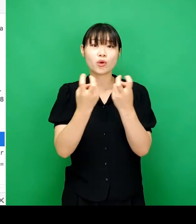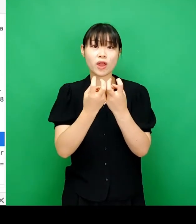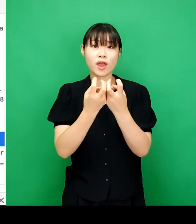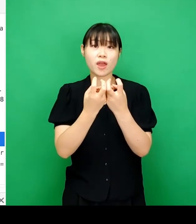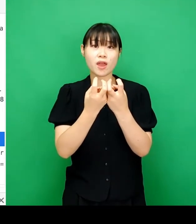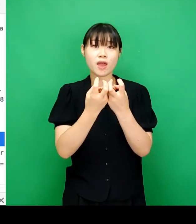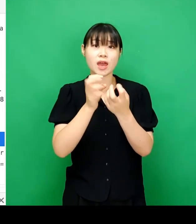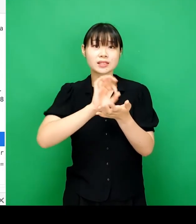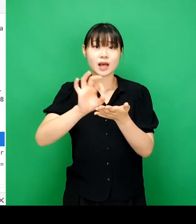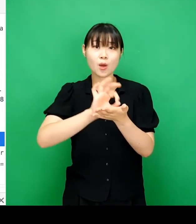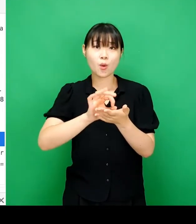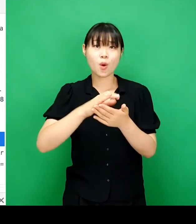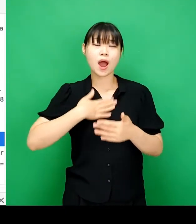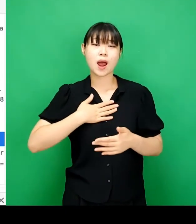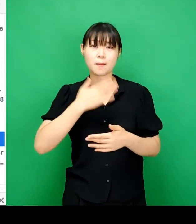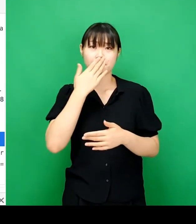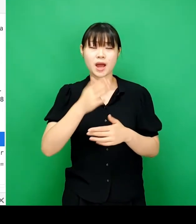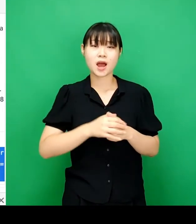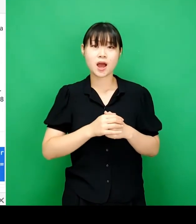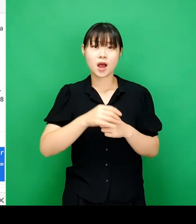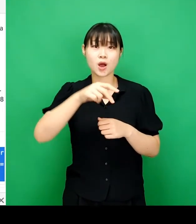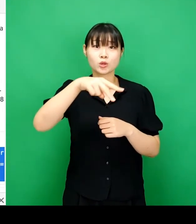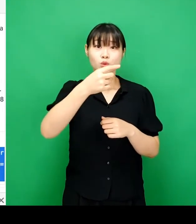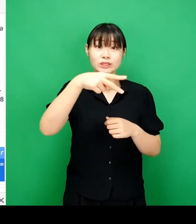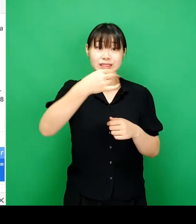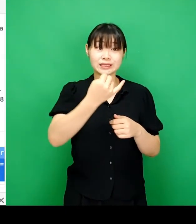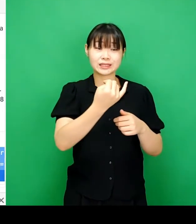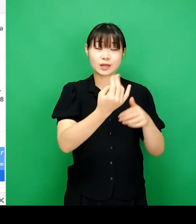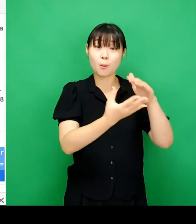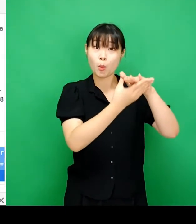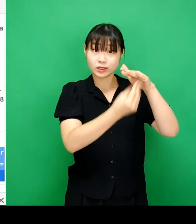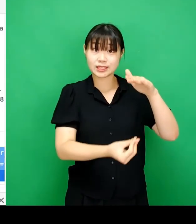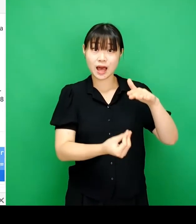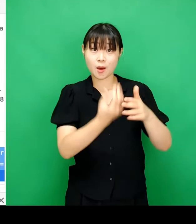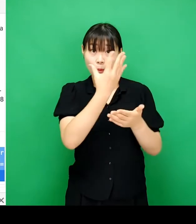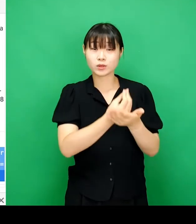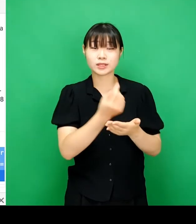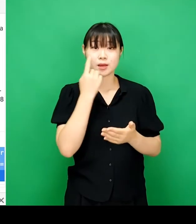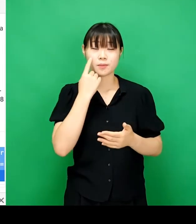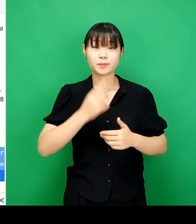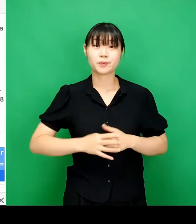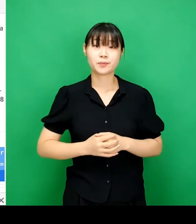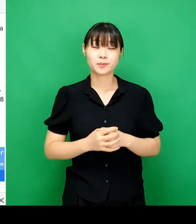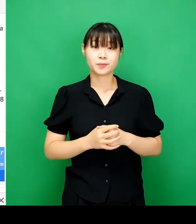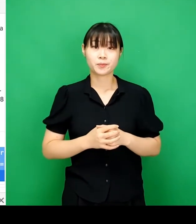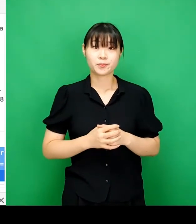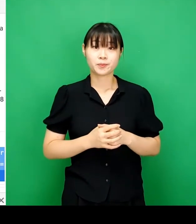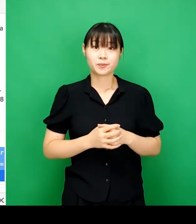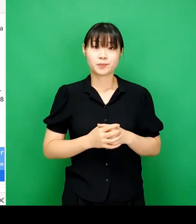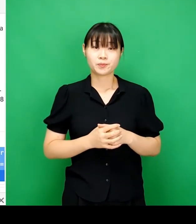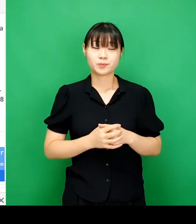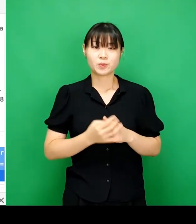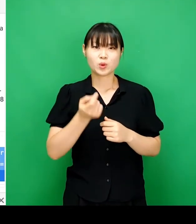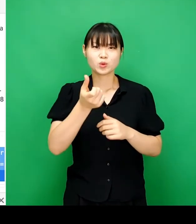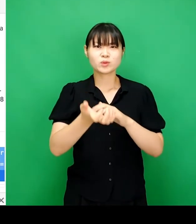어떻게 반영되는지 알 수 있습니다. 소스들을 복사하겠습니다.